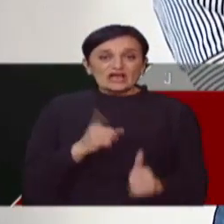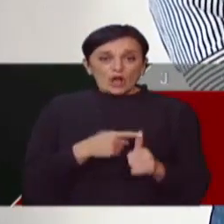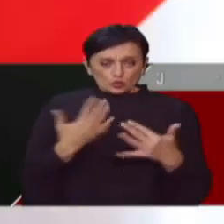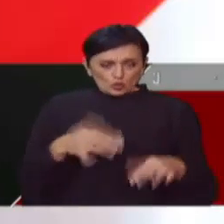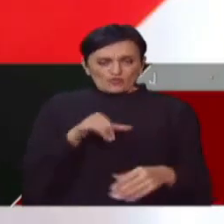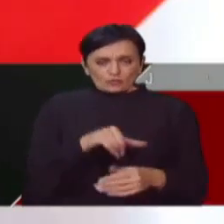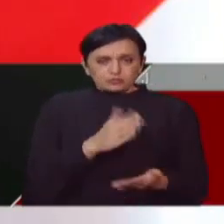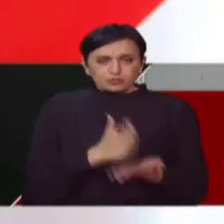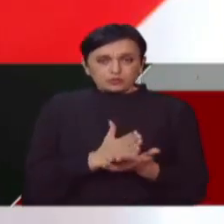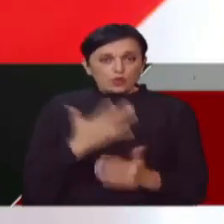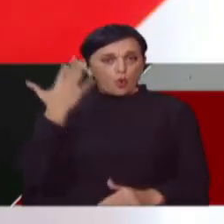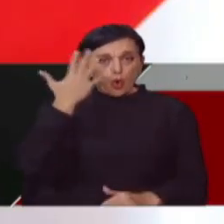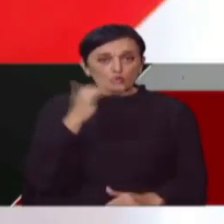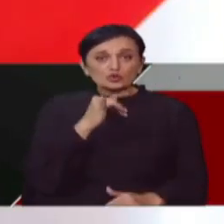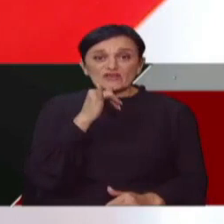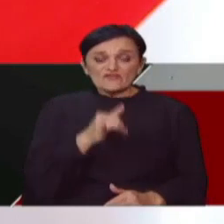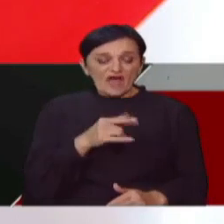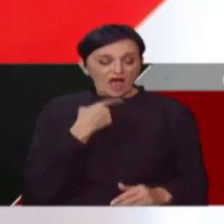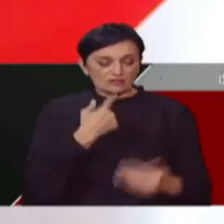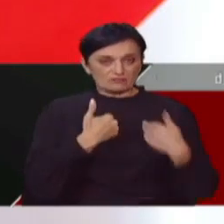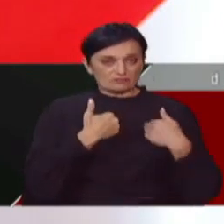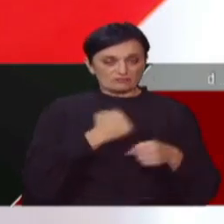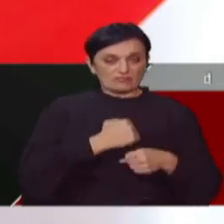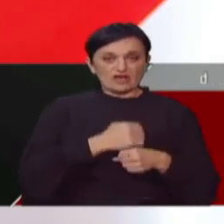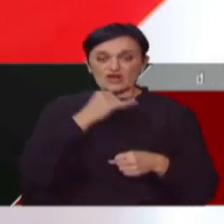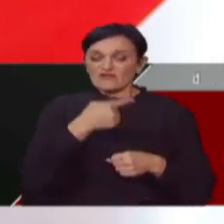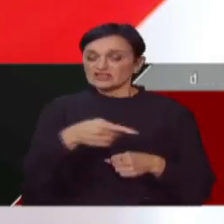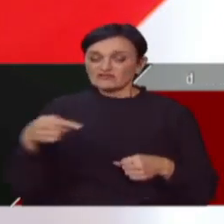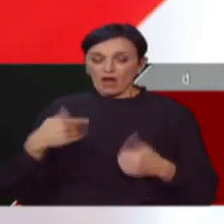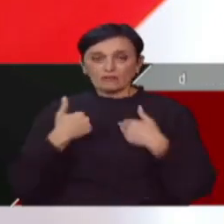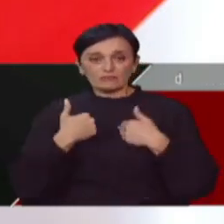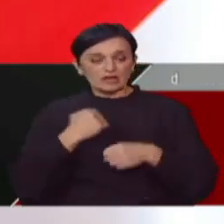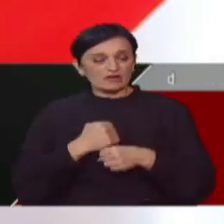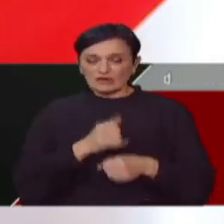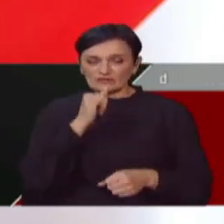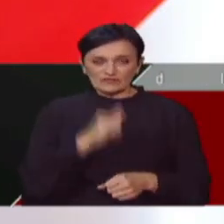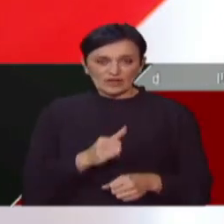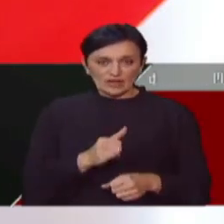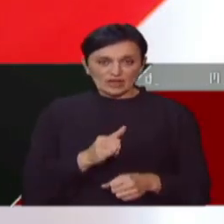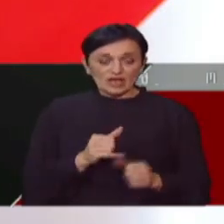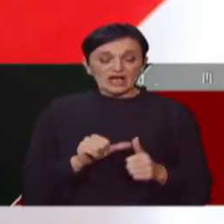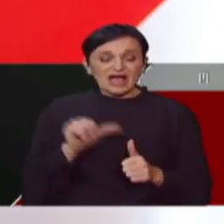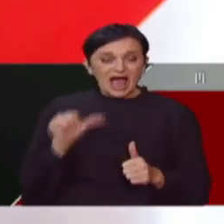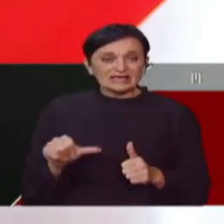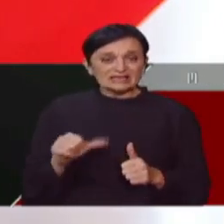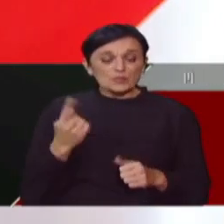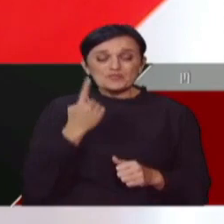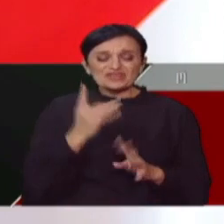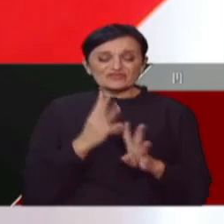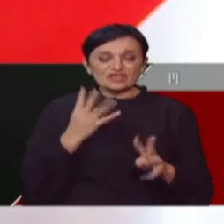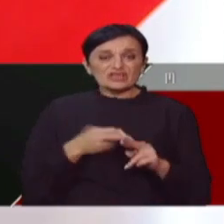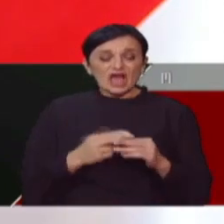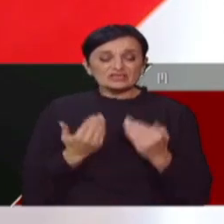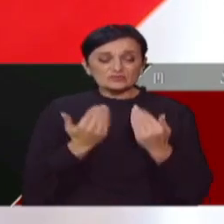უკვე აქვს. ოცნება ვერ მიიწერს ამას და სხვაც ვერავინ ვერ მიიწერს ამას გარდა პირველ რიგში ეს